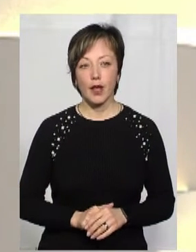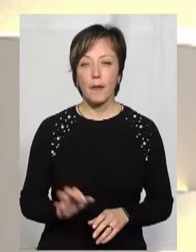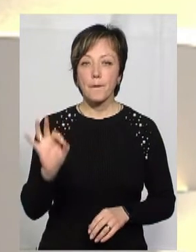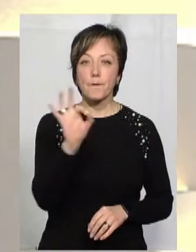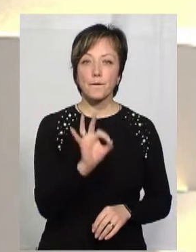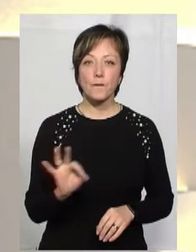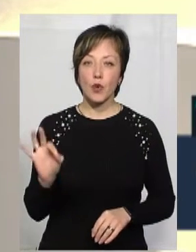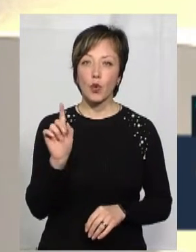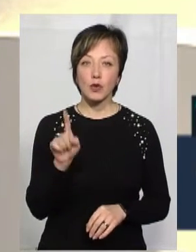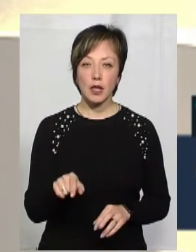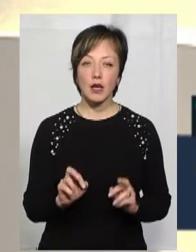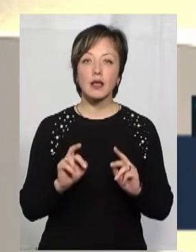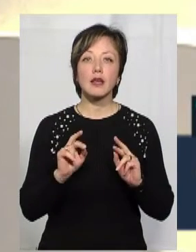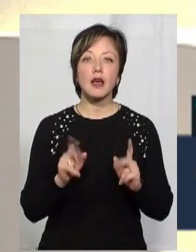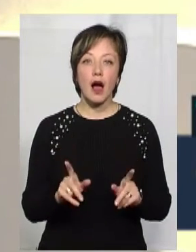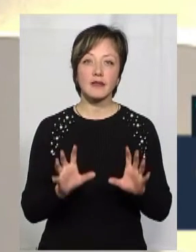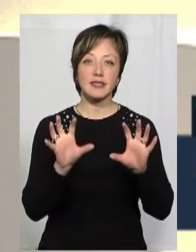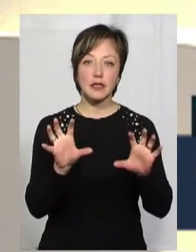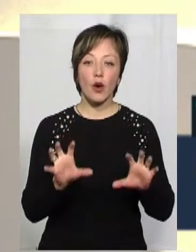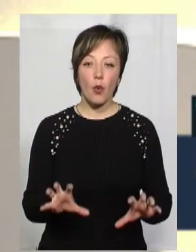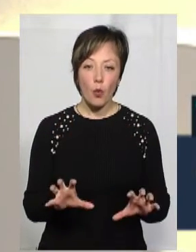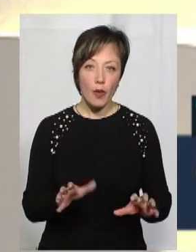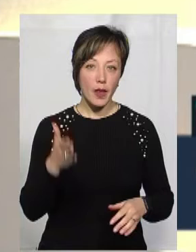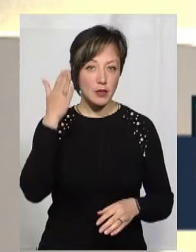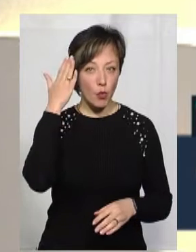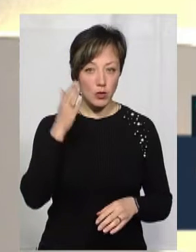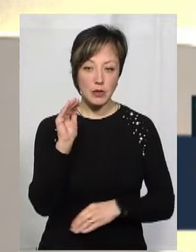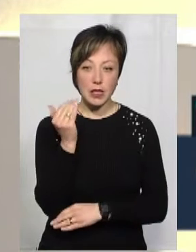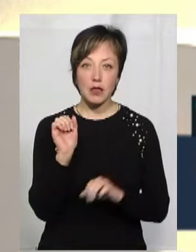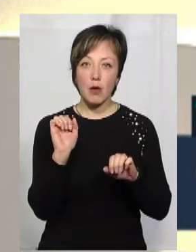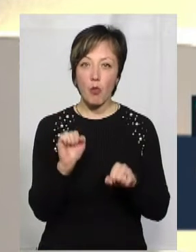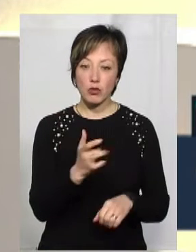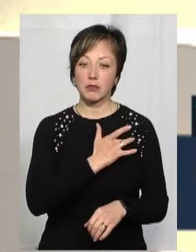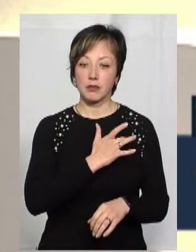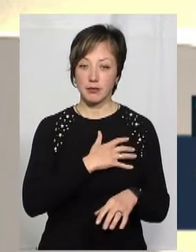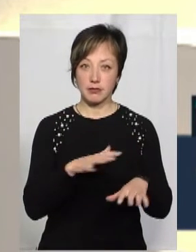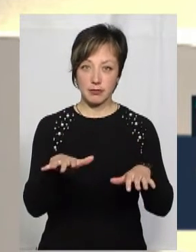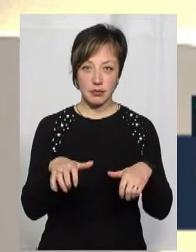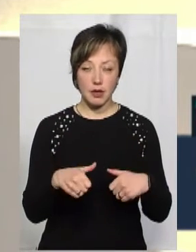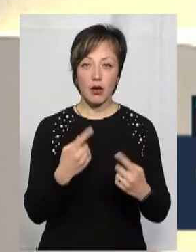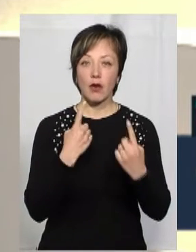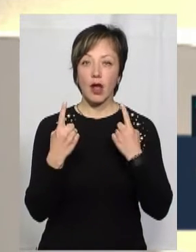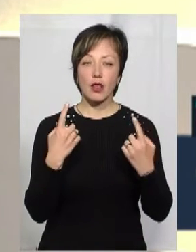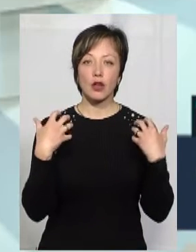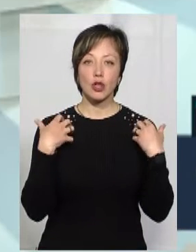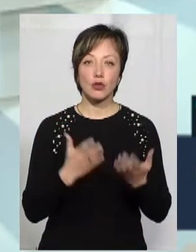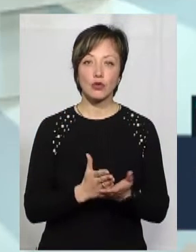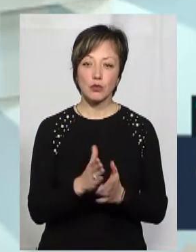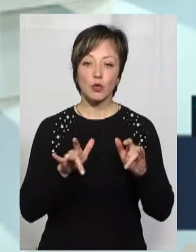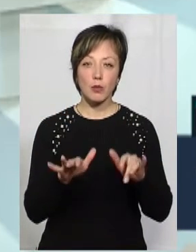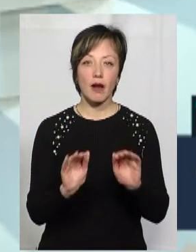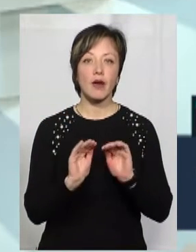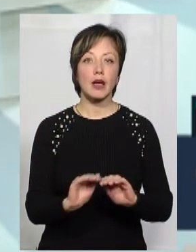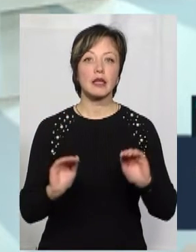Про те, як у законний спосіб дитина може потрапити у сім'ю, де вона бажана, будемо говорити з начальницею служби у справах